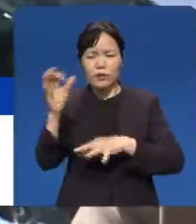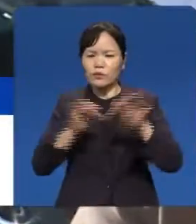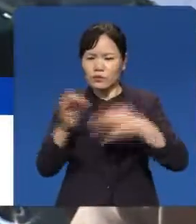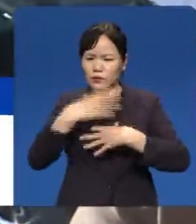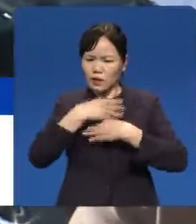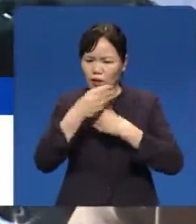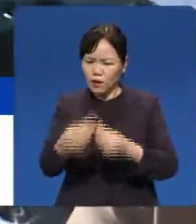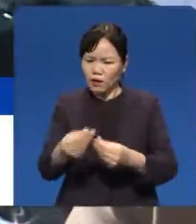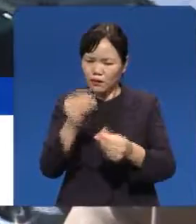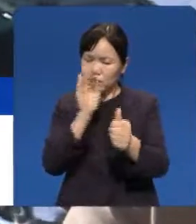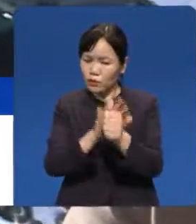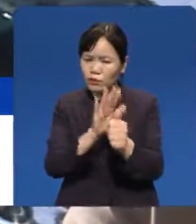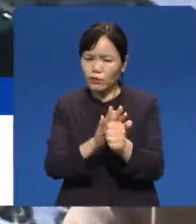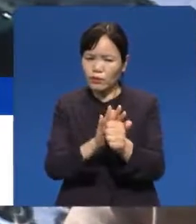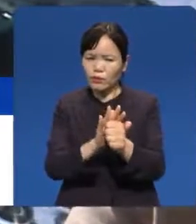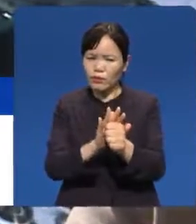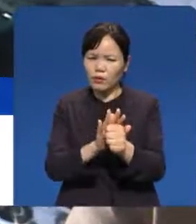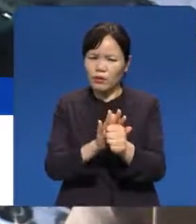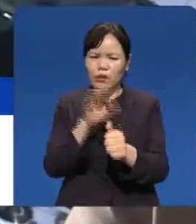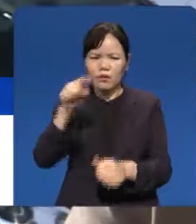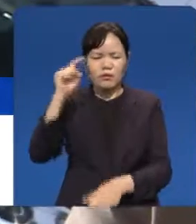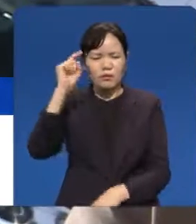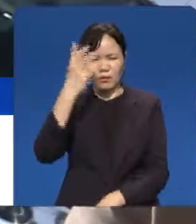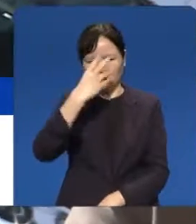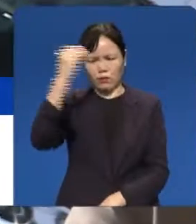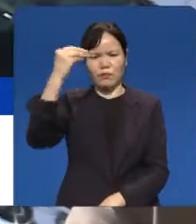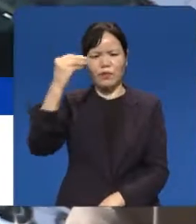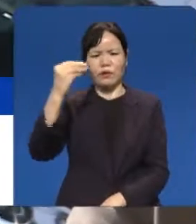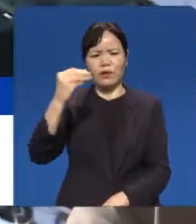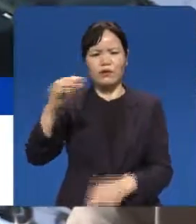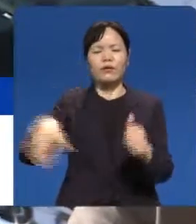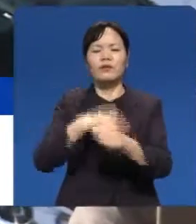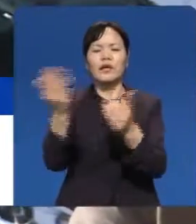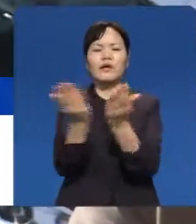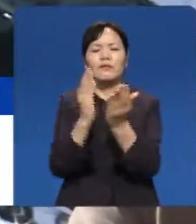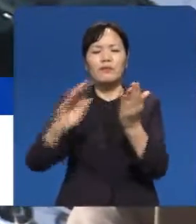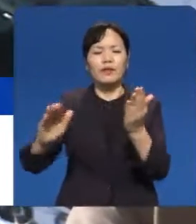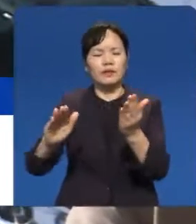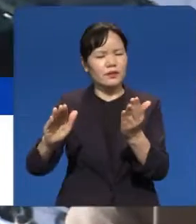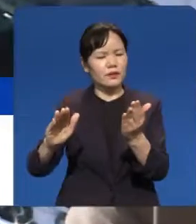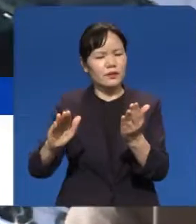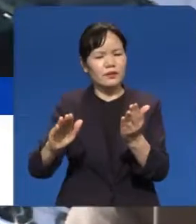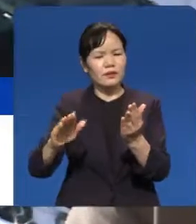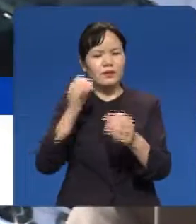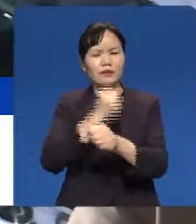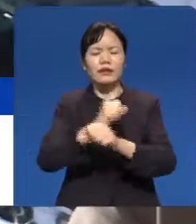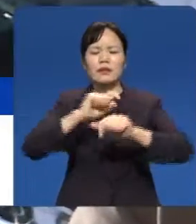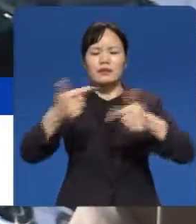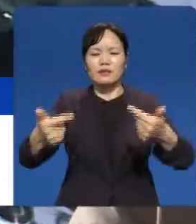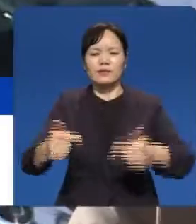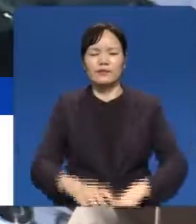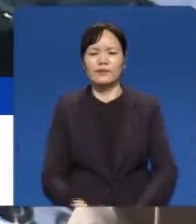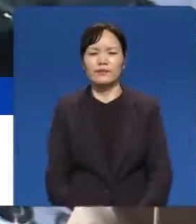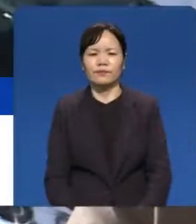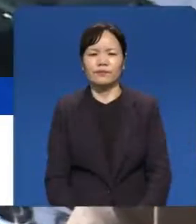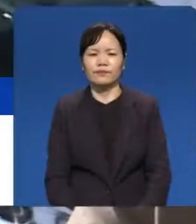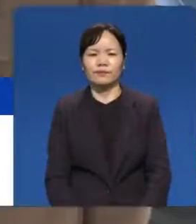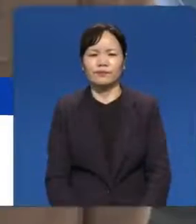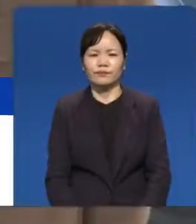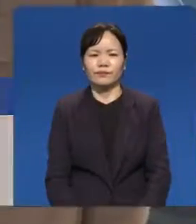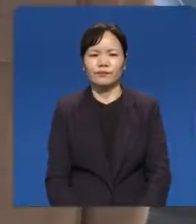시장을 제압할 수 있다거나 그러한 오만하고 비현실적인 접근을 하지